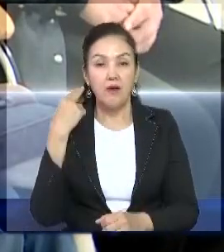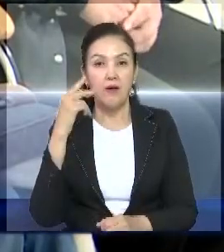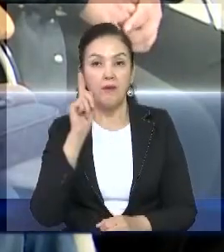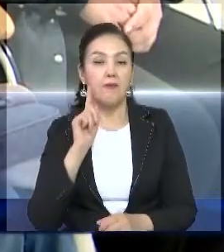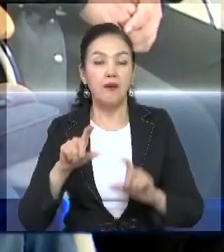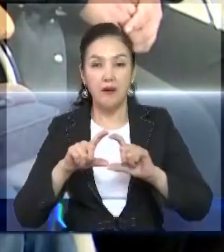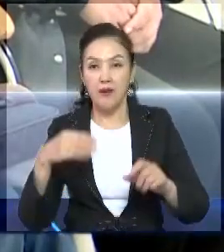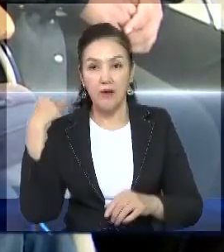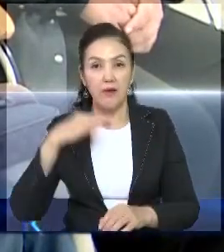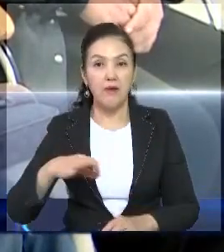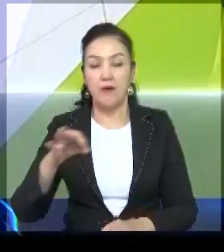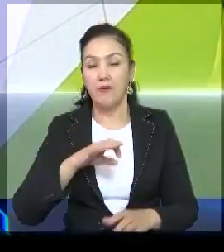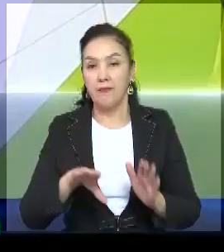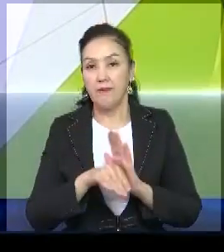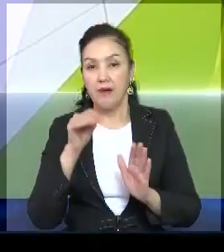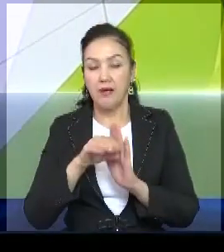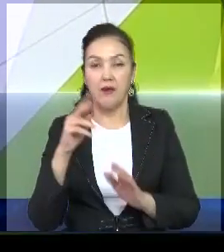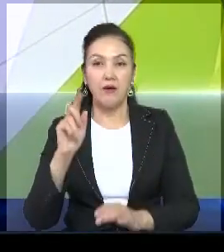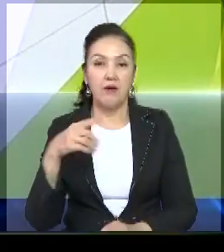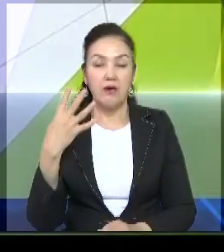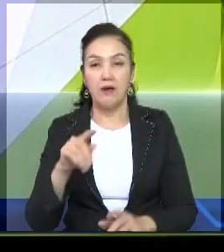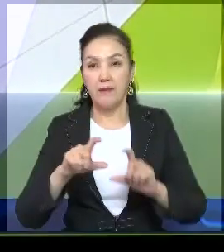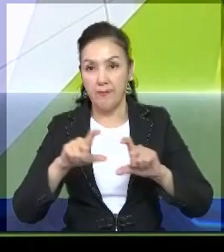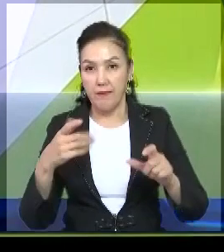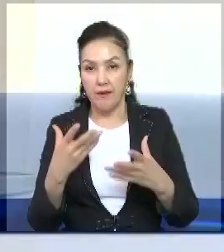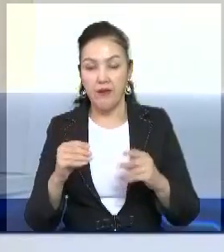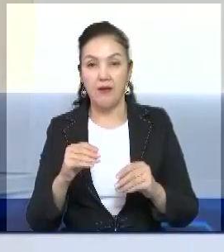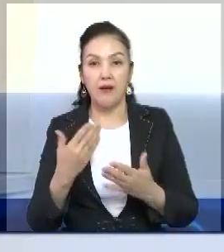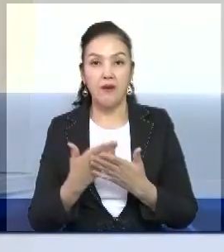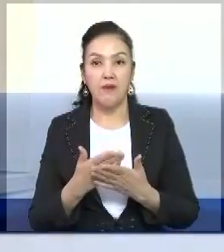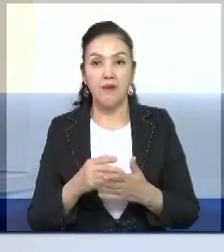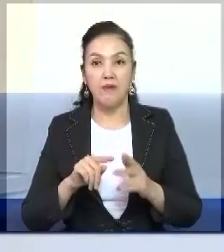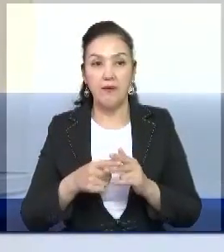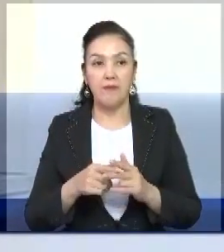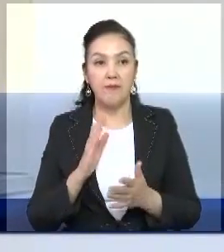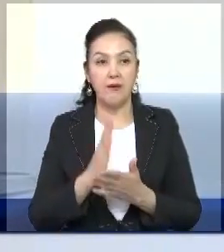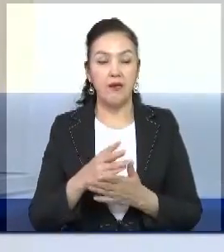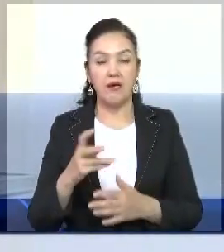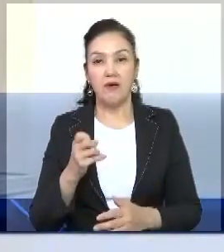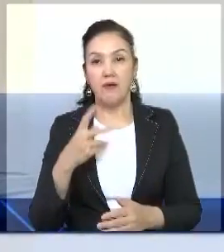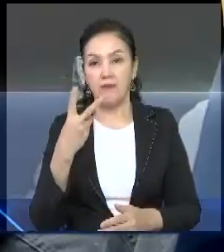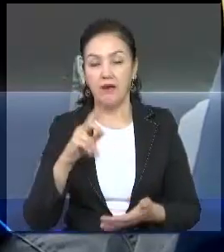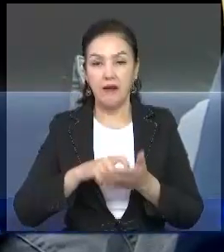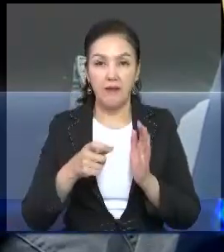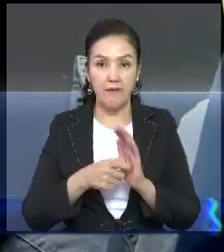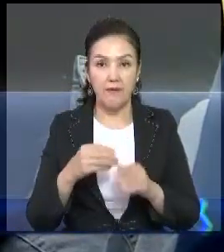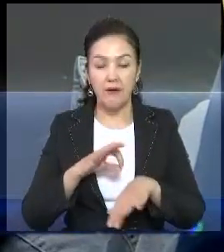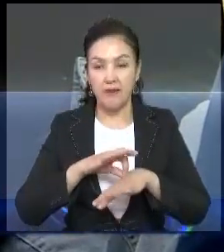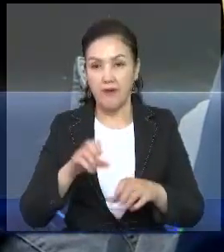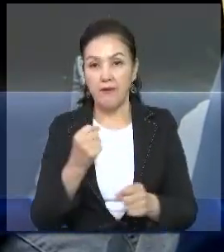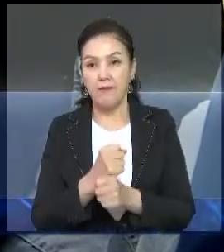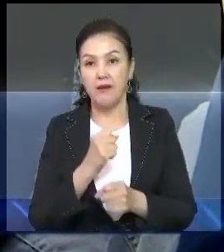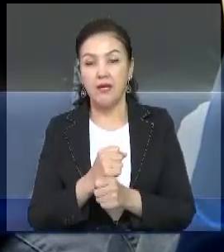школа». В Актюбинской области были отобраны 134 учебных заведения, где по последнему слову техники оснащаются по 2 кабинета. Кроме того, ведется работа